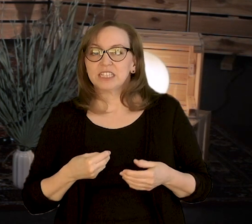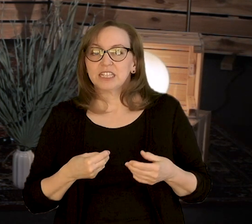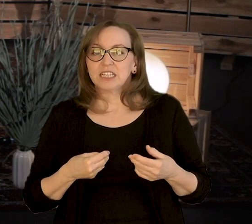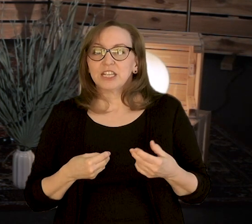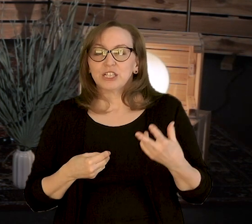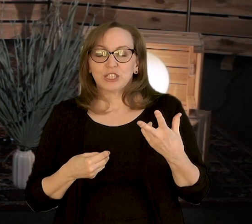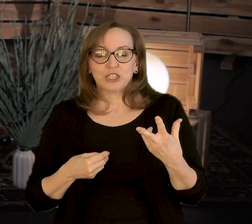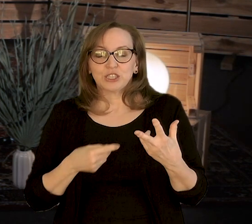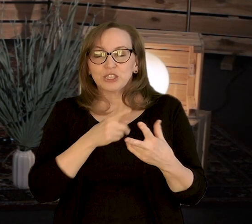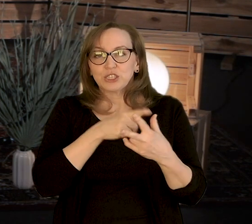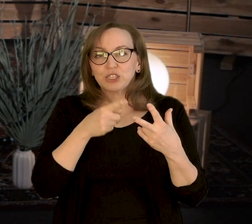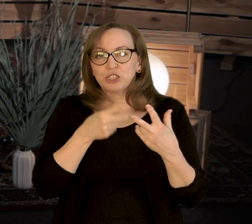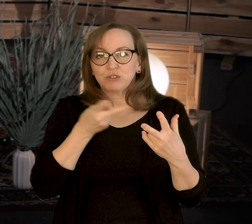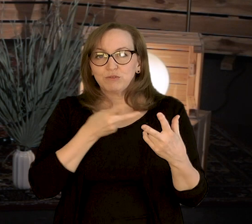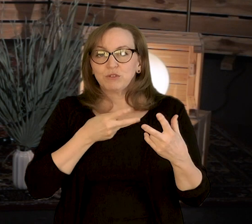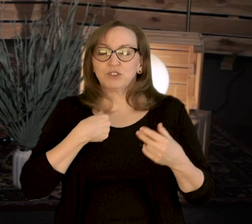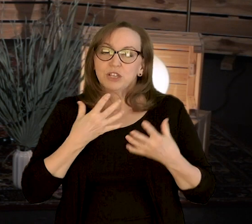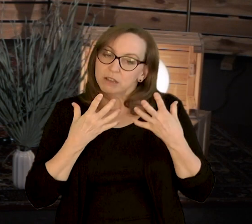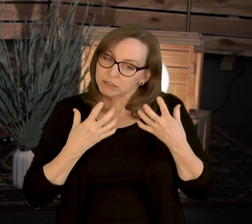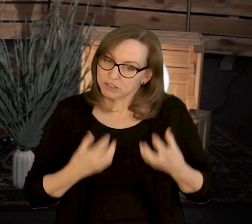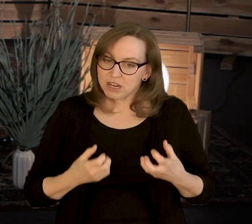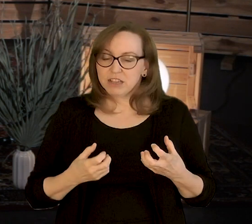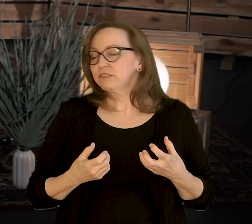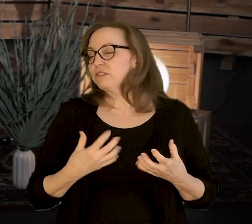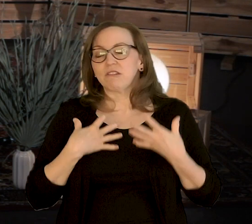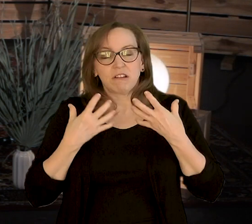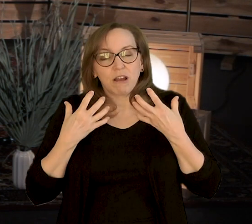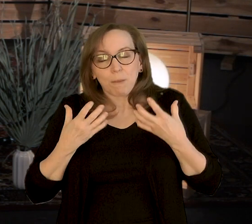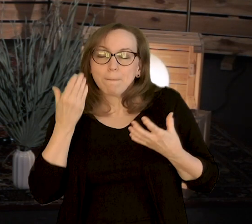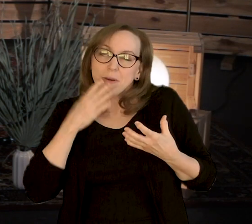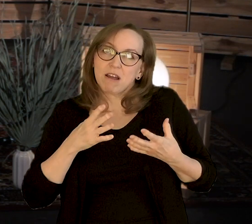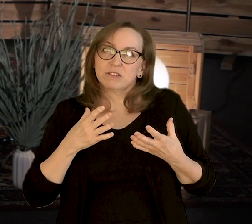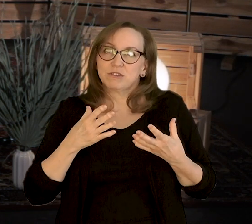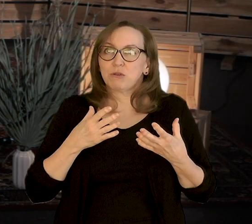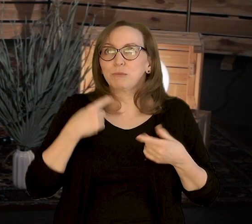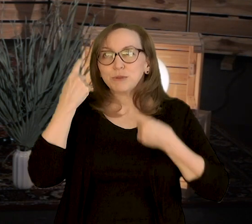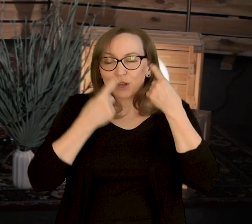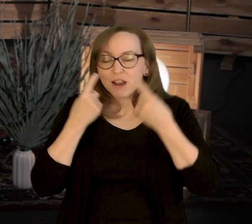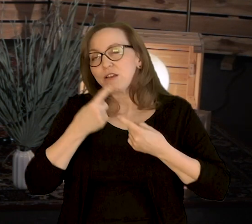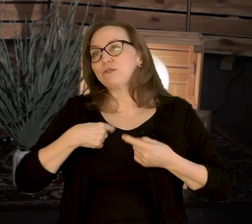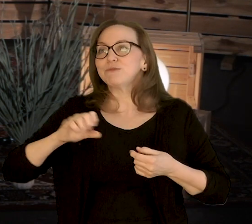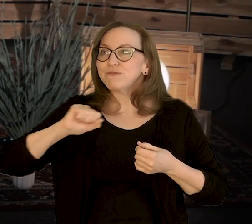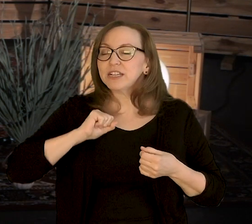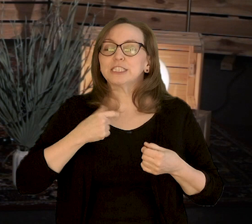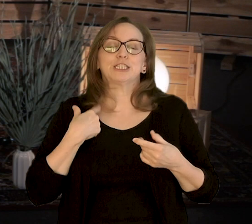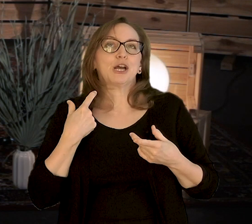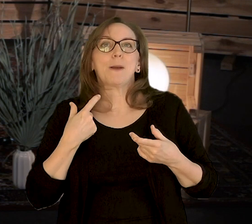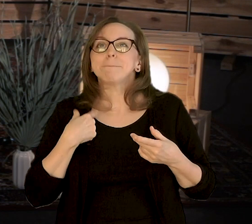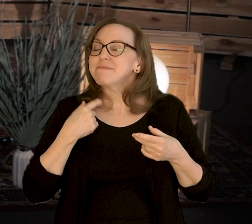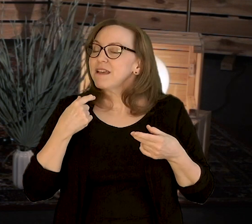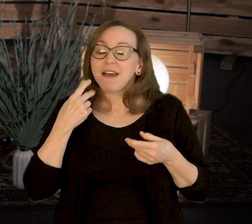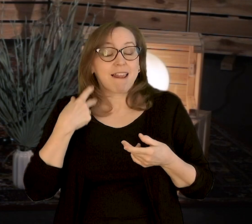względu na to, czy mieli na to ochotę, czy nie, bez względu na swoje poglądy i przekonania, nagle